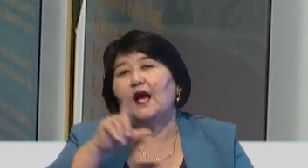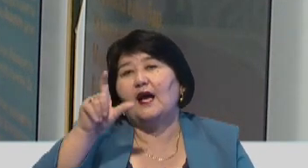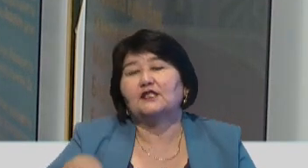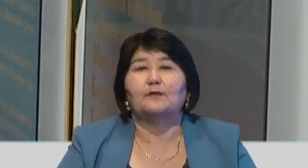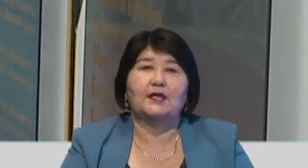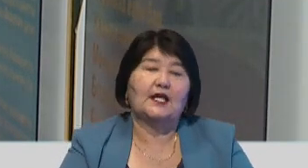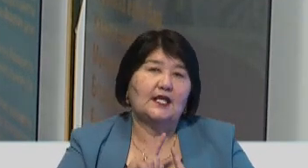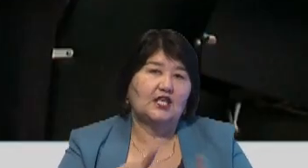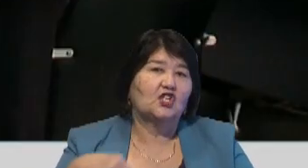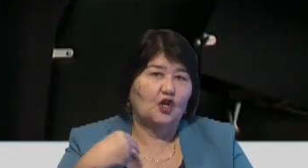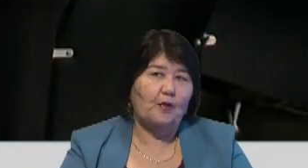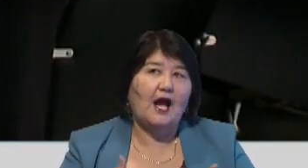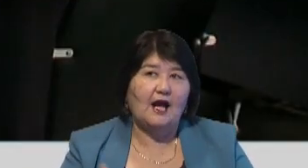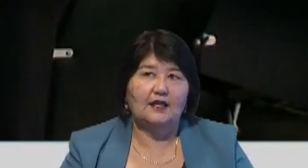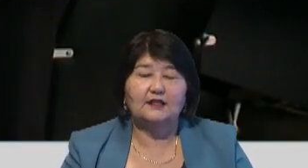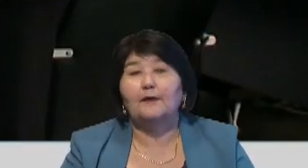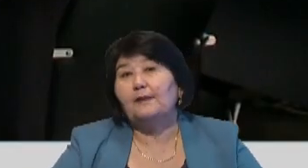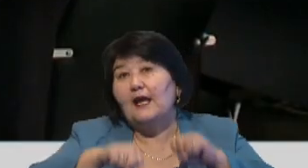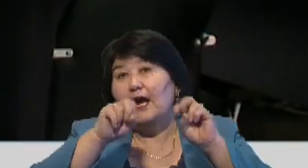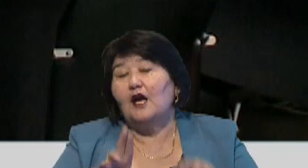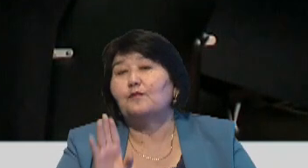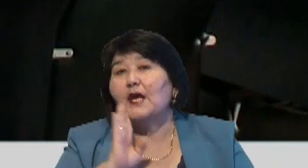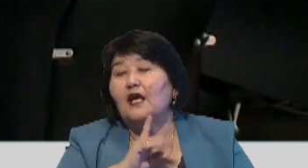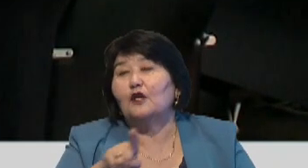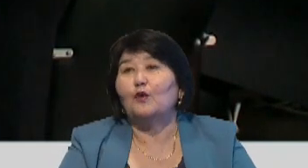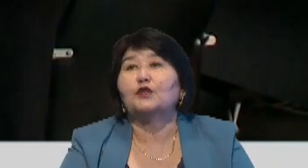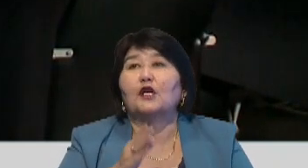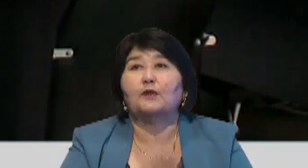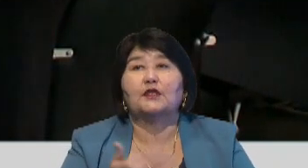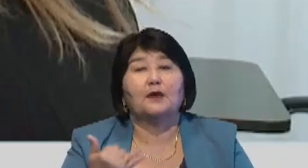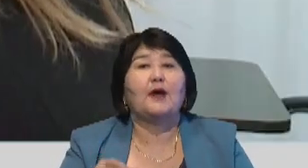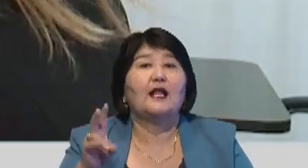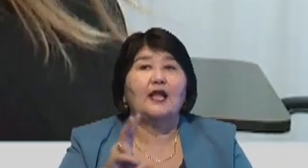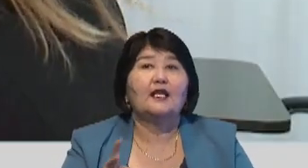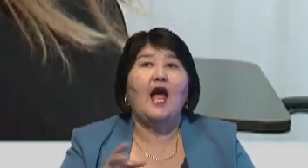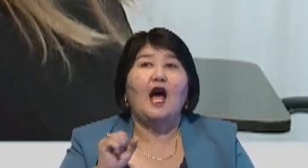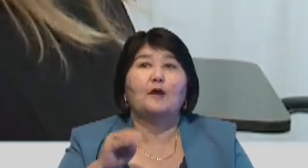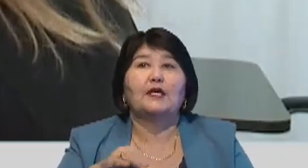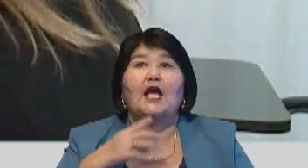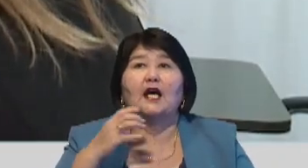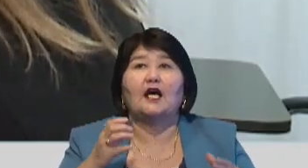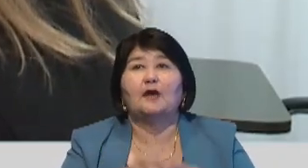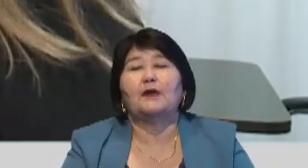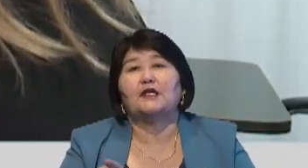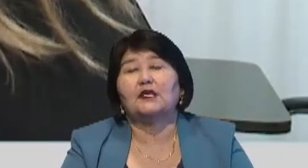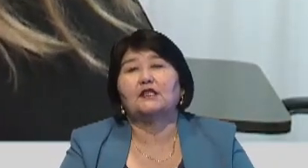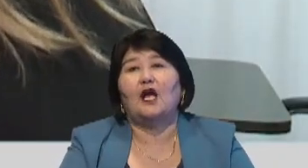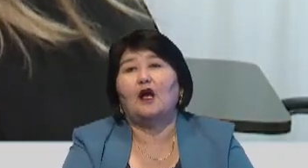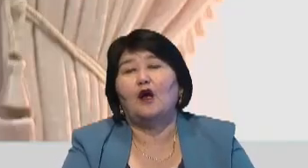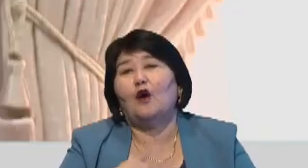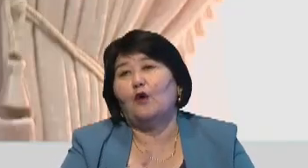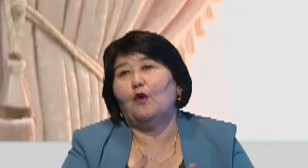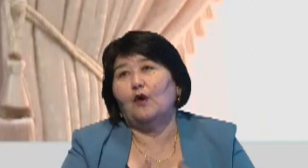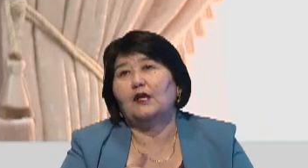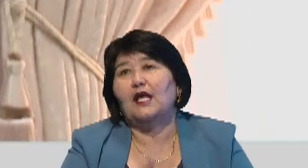ретінде ерекше бағалаймыз. Әмбебап әйел деген осындай болатын шығар. Бүгінде Наталья Аманат партиясының қарсыз қоғам жобасында да